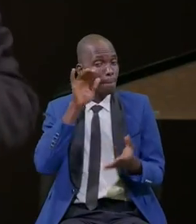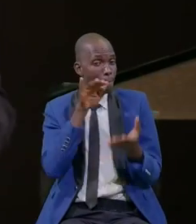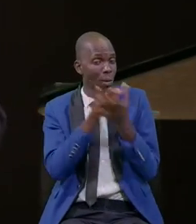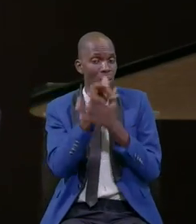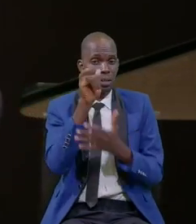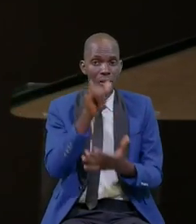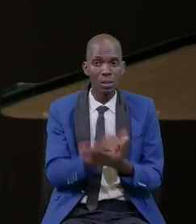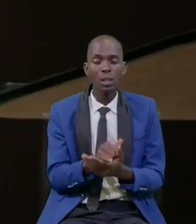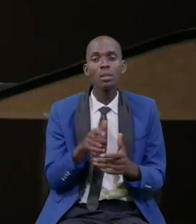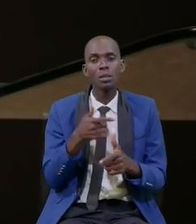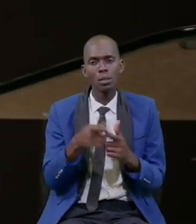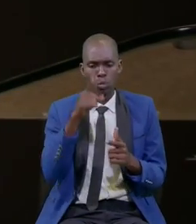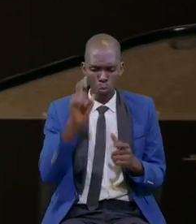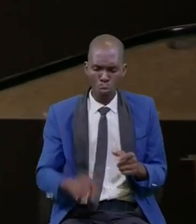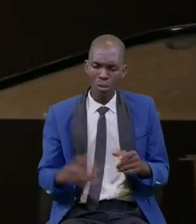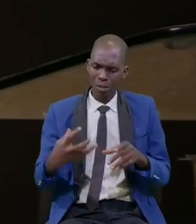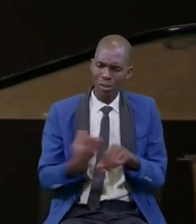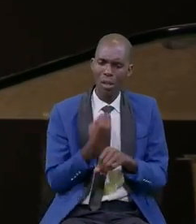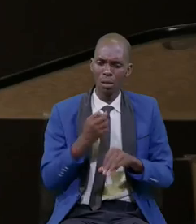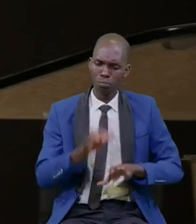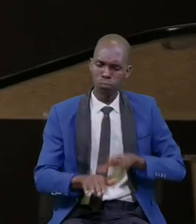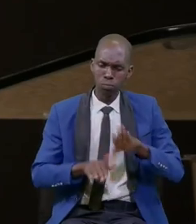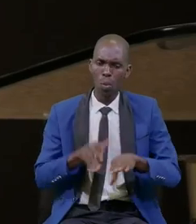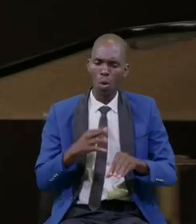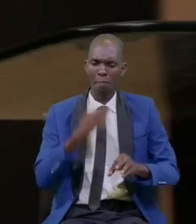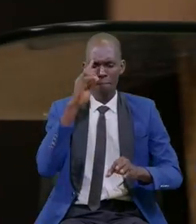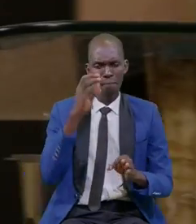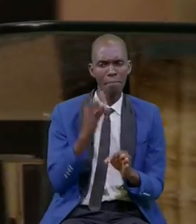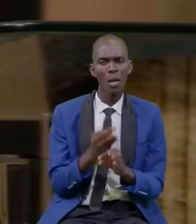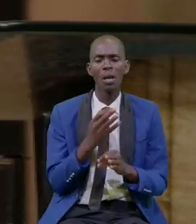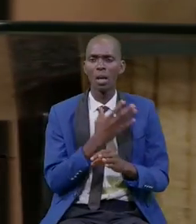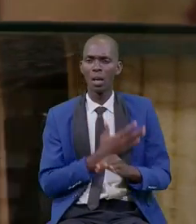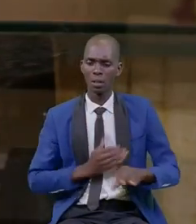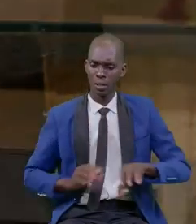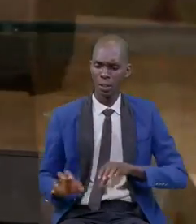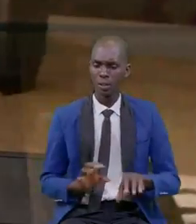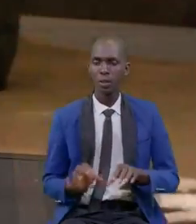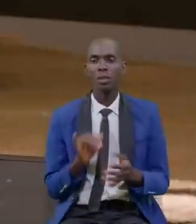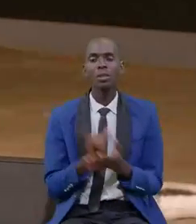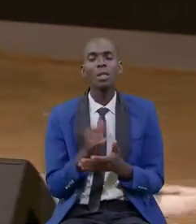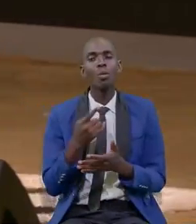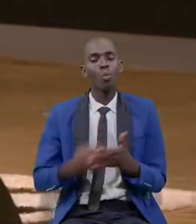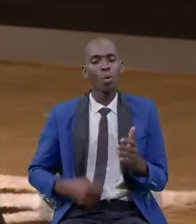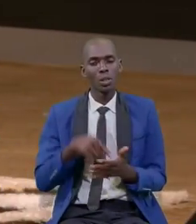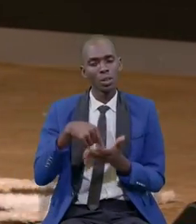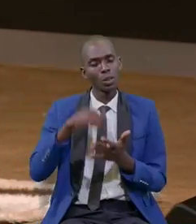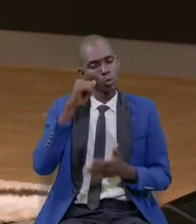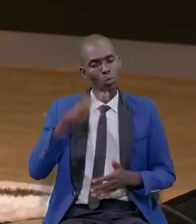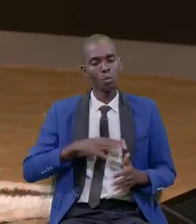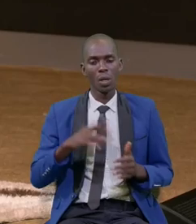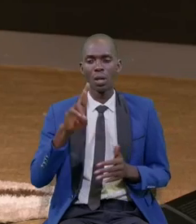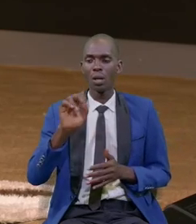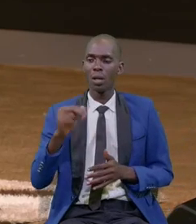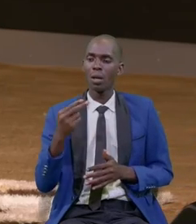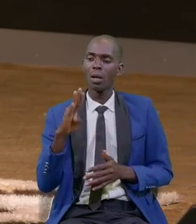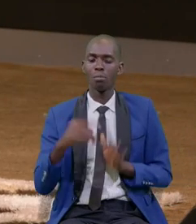conviction pratique. Votre confession sera définie et parfaite. C'est ce qu'on apprend de